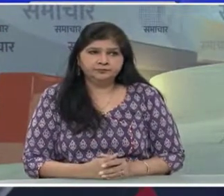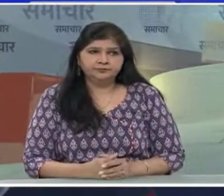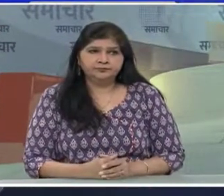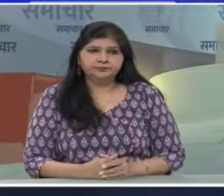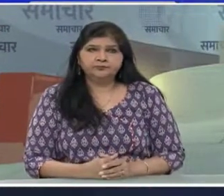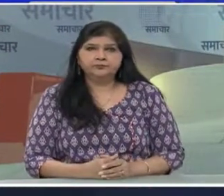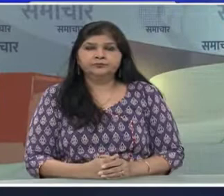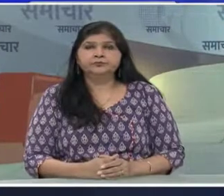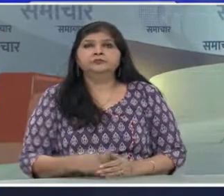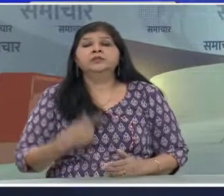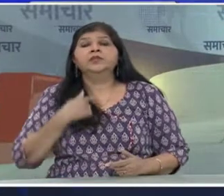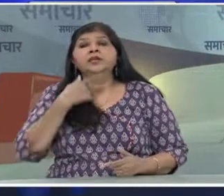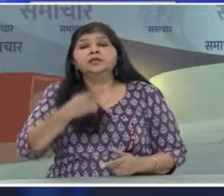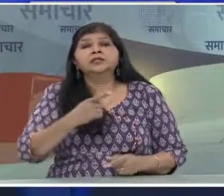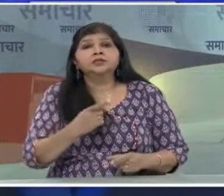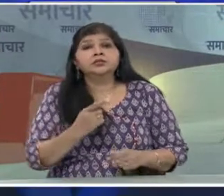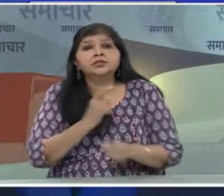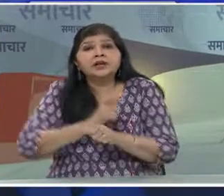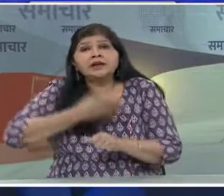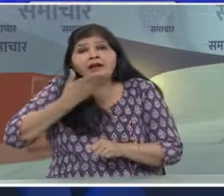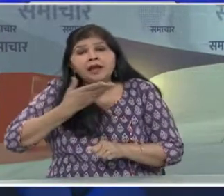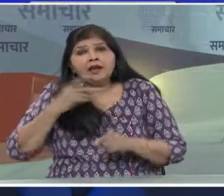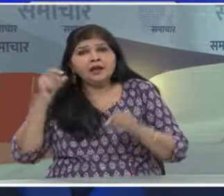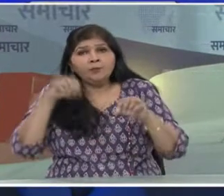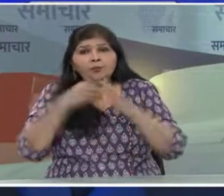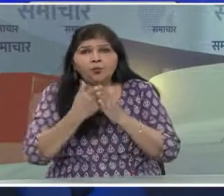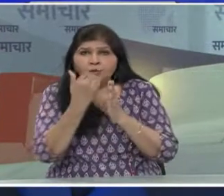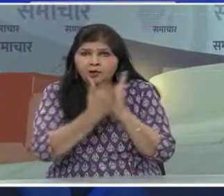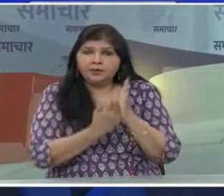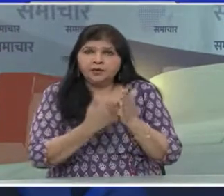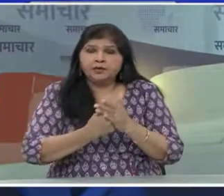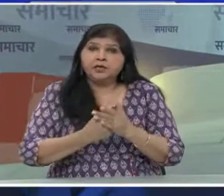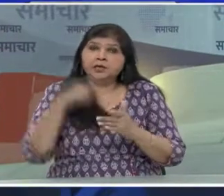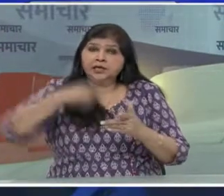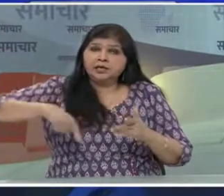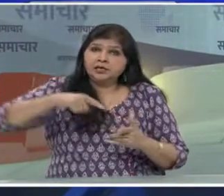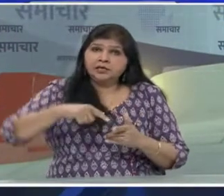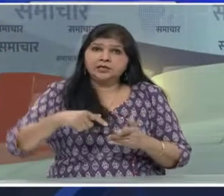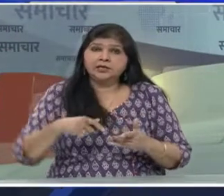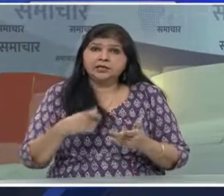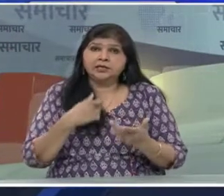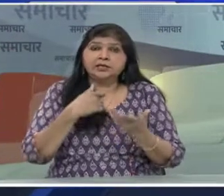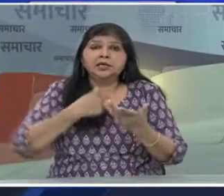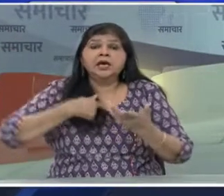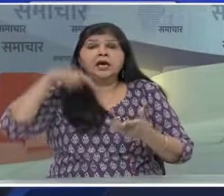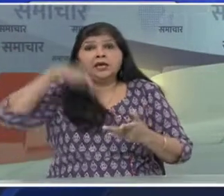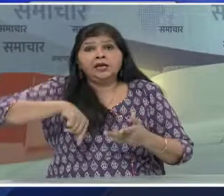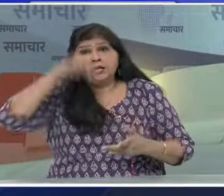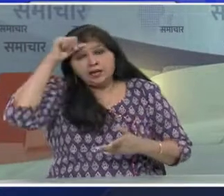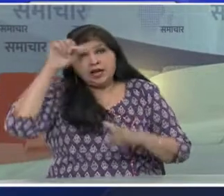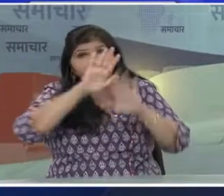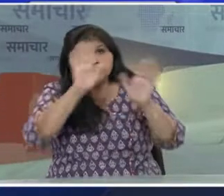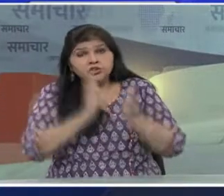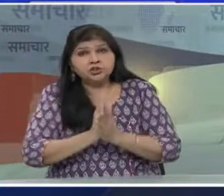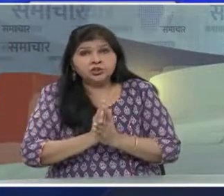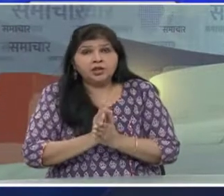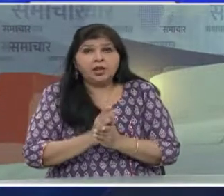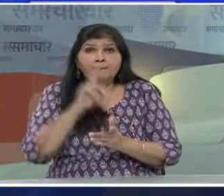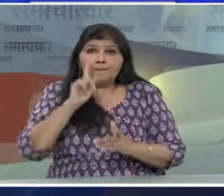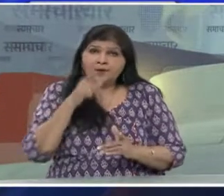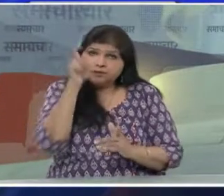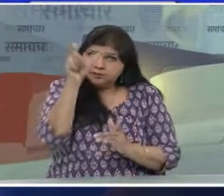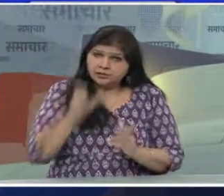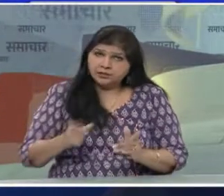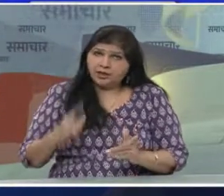कि क्षमता विकास के कार्यक्रम में इन राष्ट्रीय महत्व के मुद्दों को प्राथमिकता दी